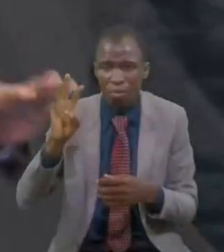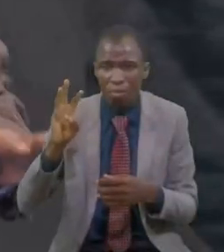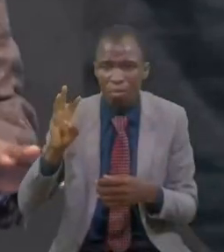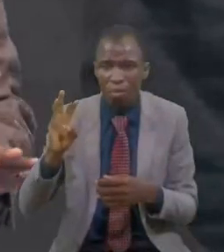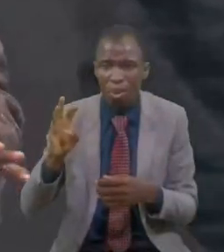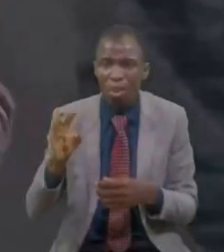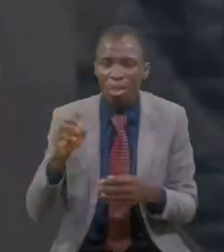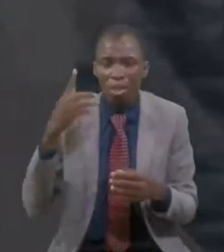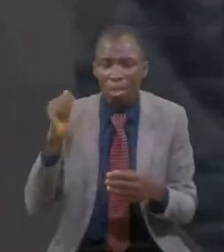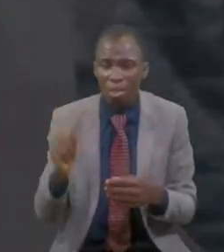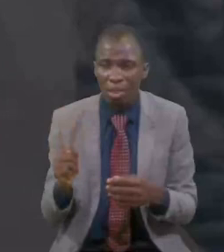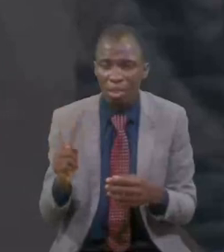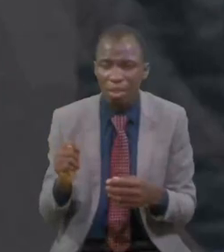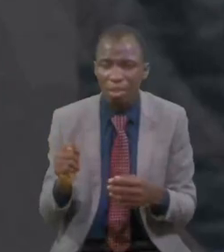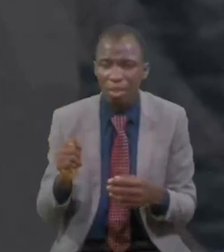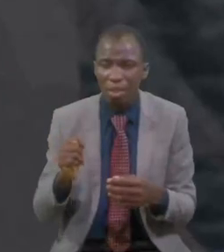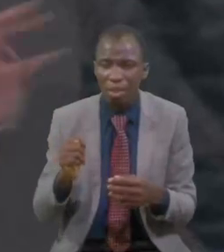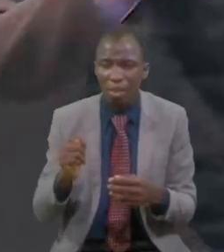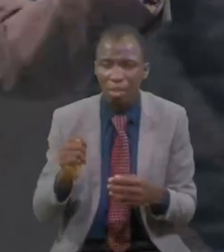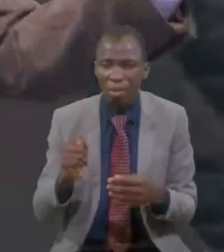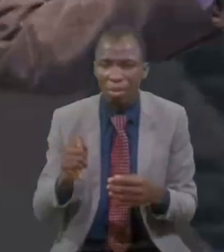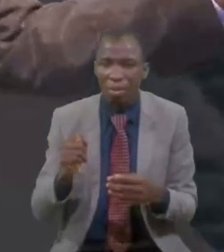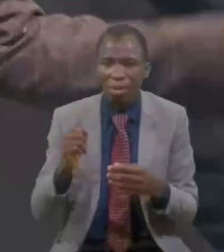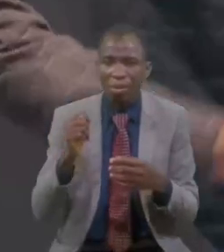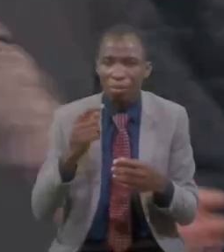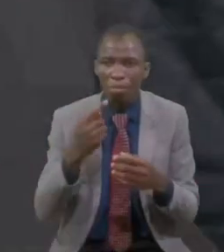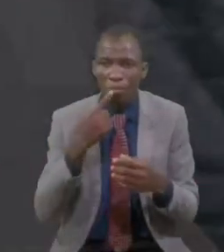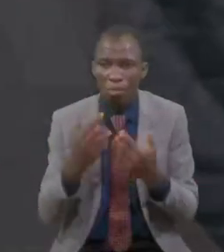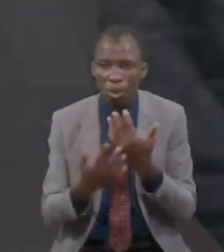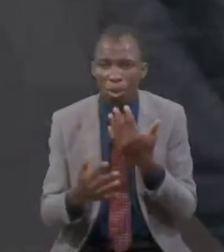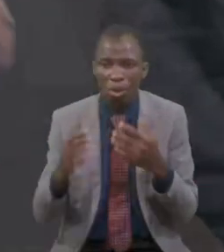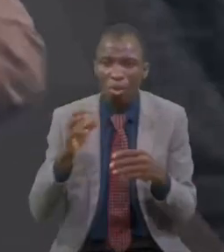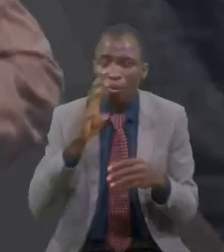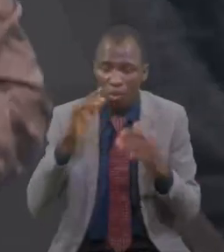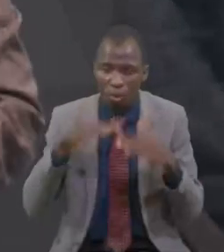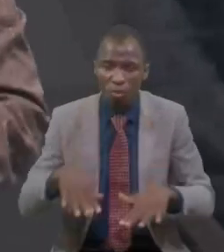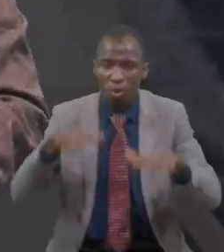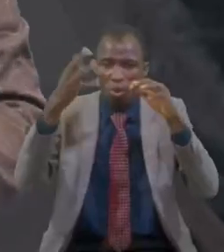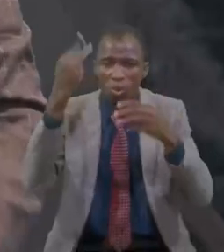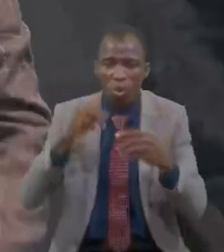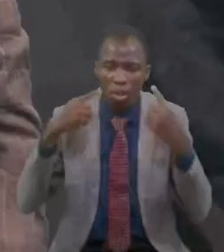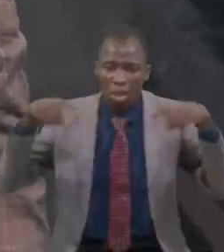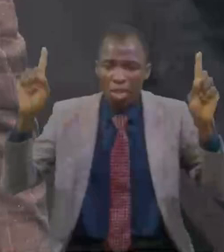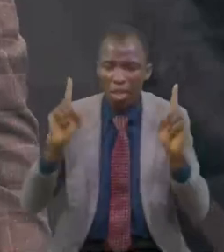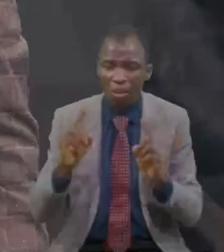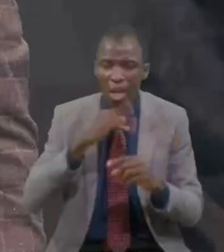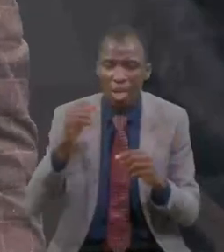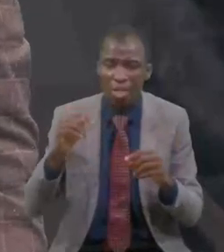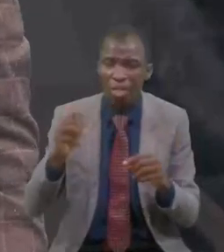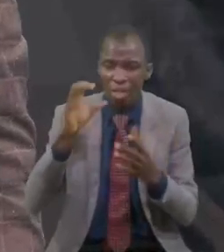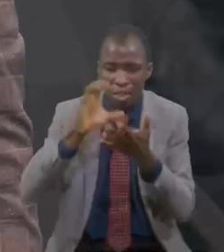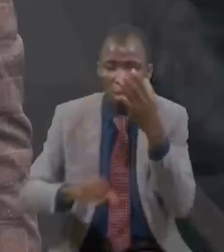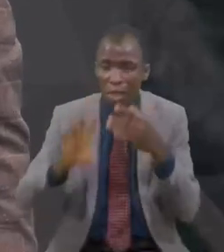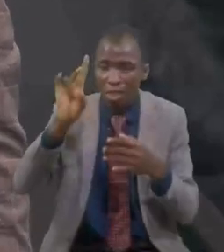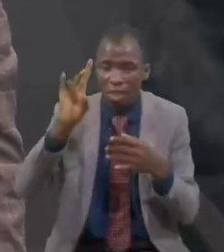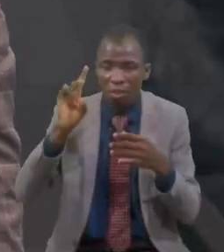6 le déluge était annoncé au chapitre 7 le Déluge est venu emporter